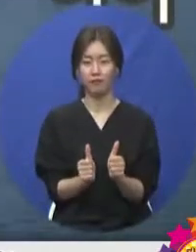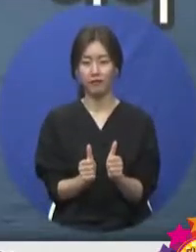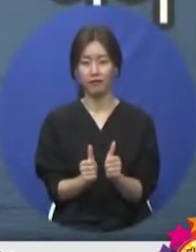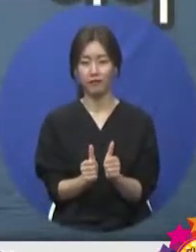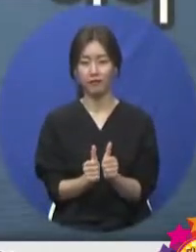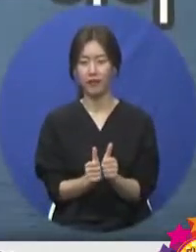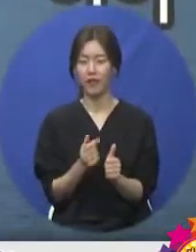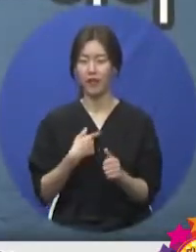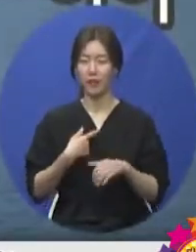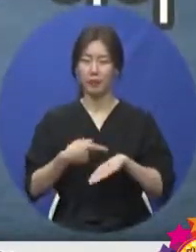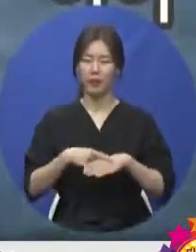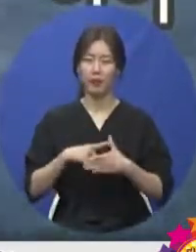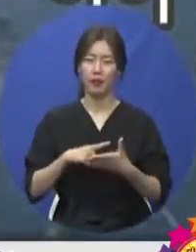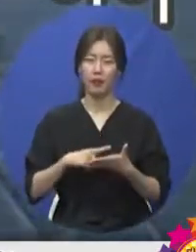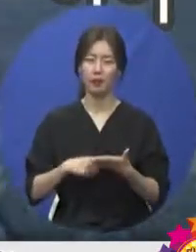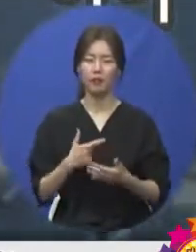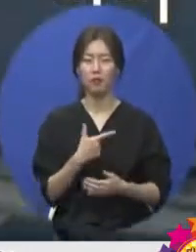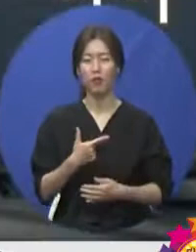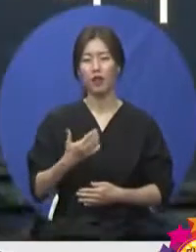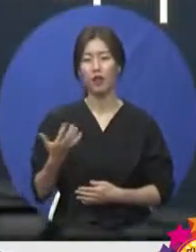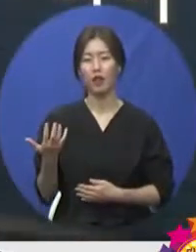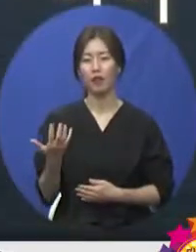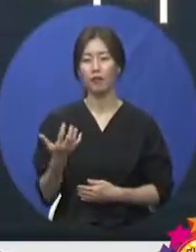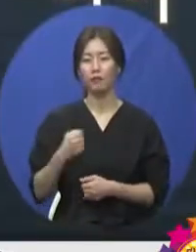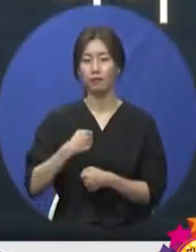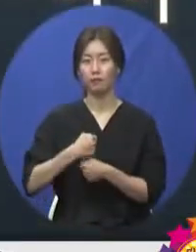대장부 가슴 속이